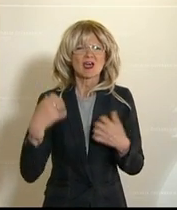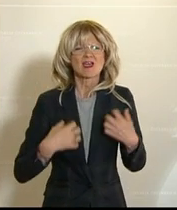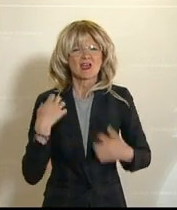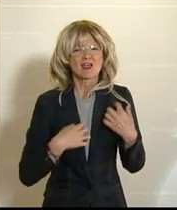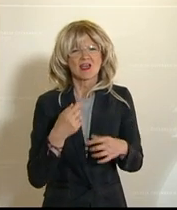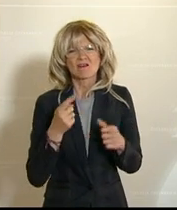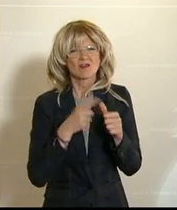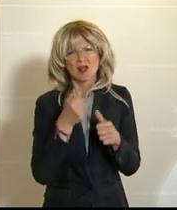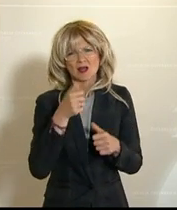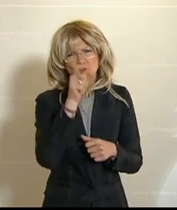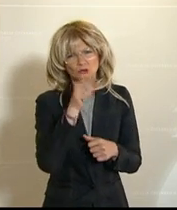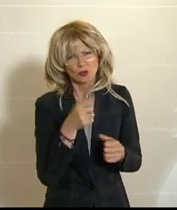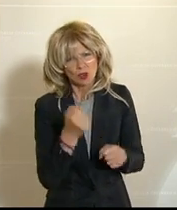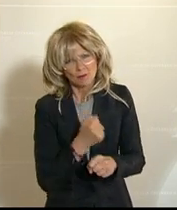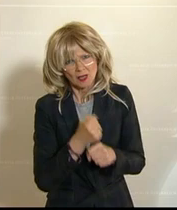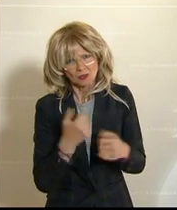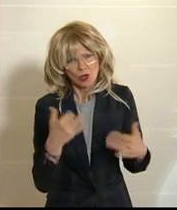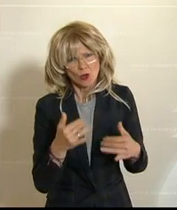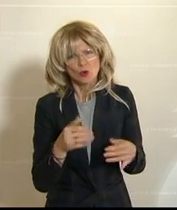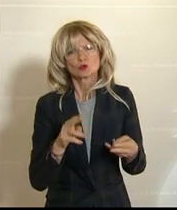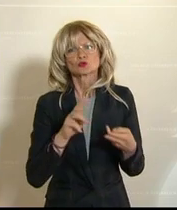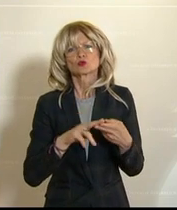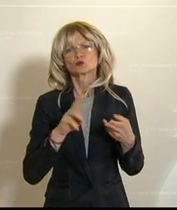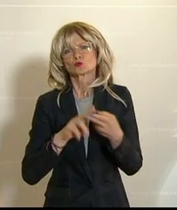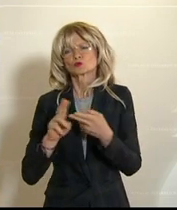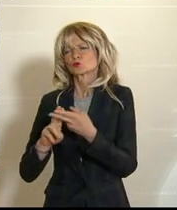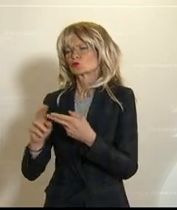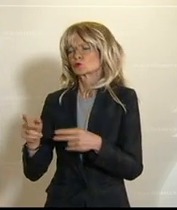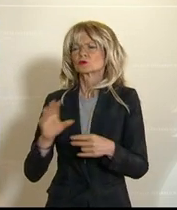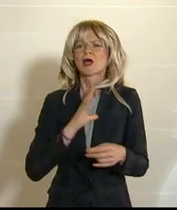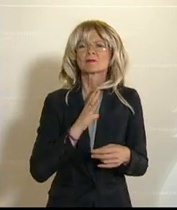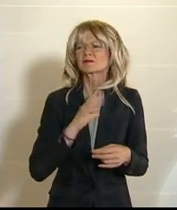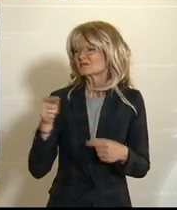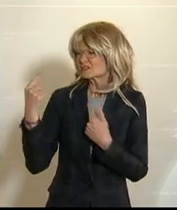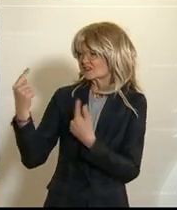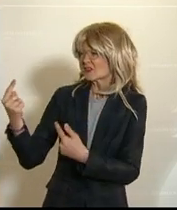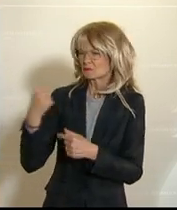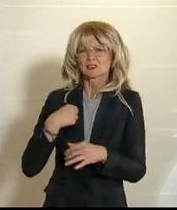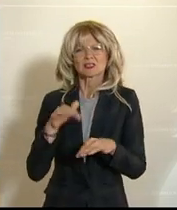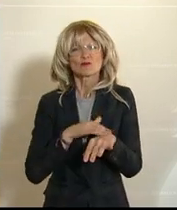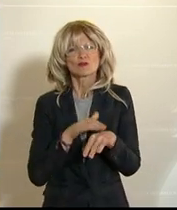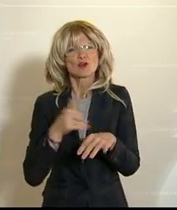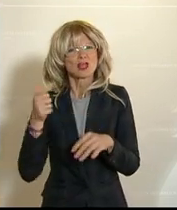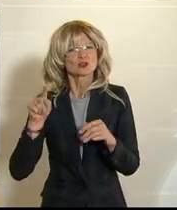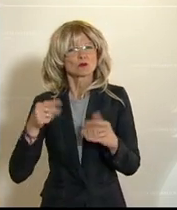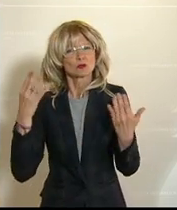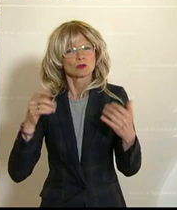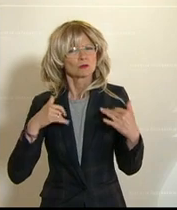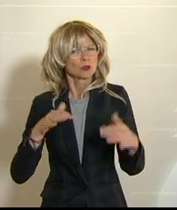Zeiten damals. Aber die 1,9 Millionen scheinen sie nicht sehr zu tangieren. Finde ich eigentlich